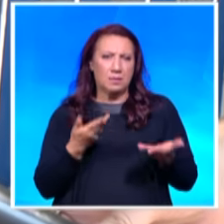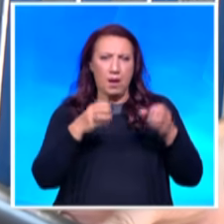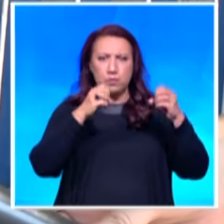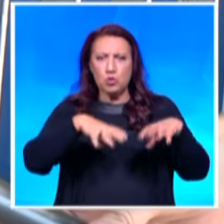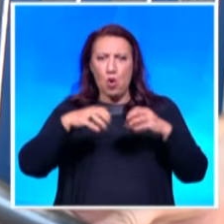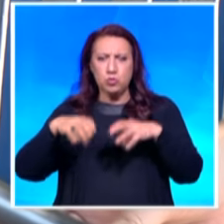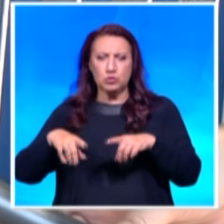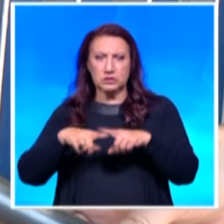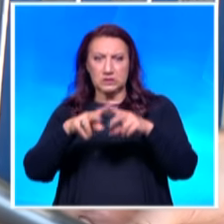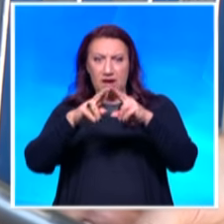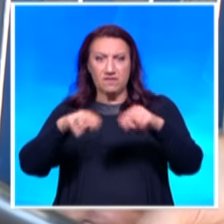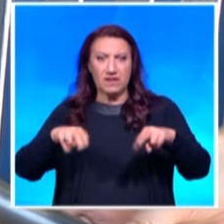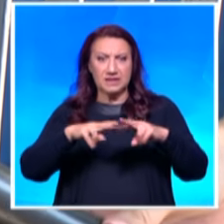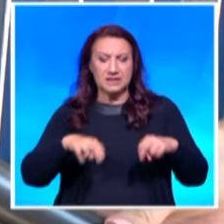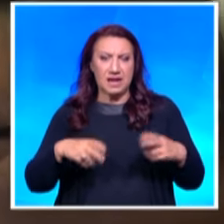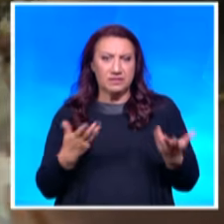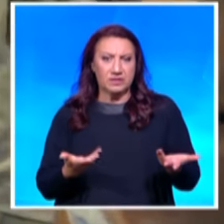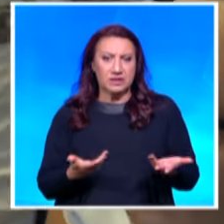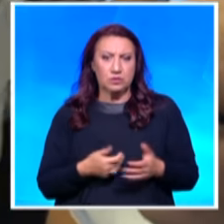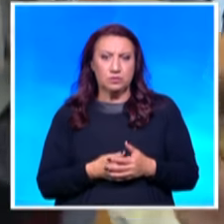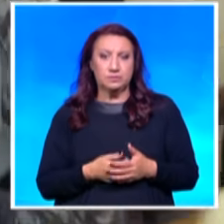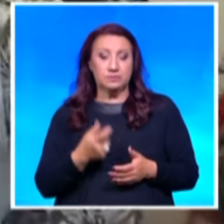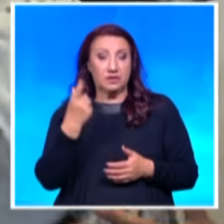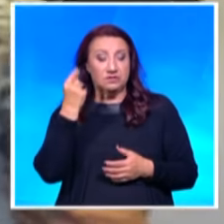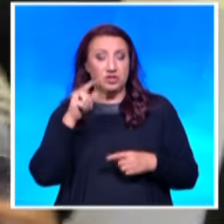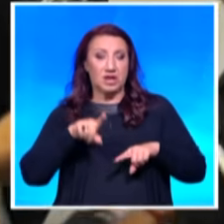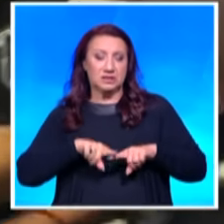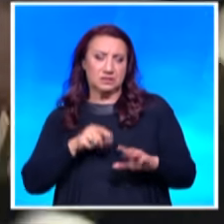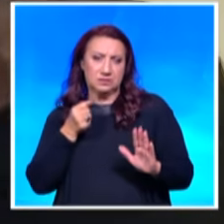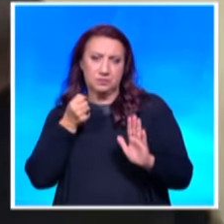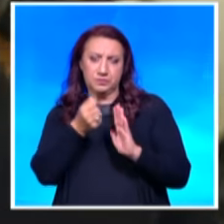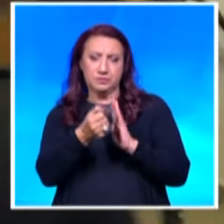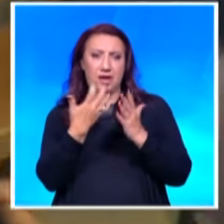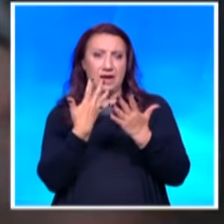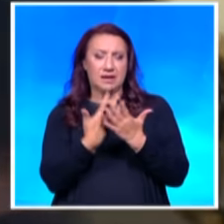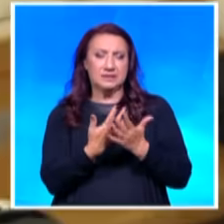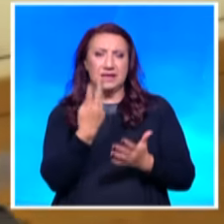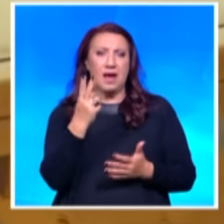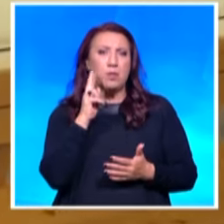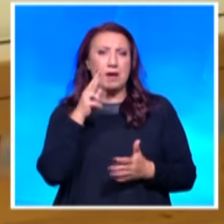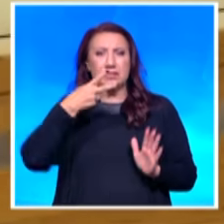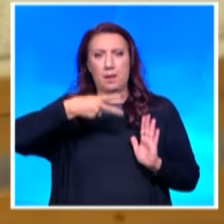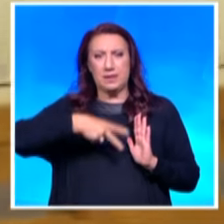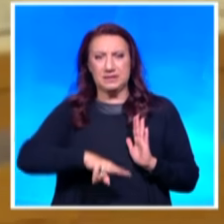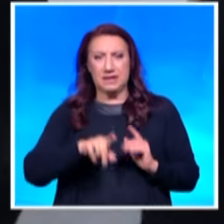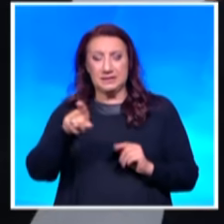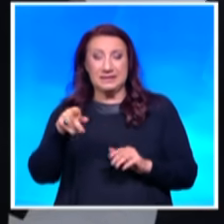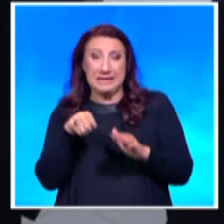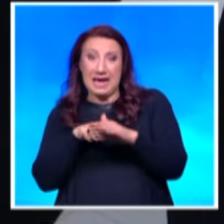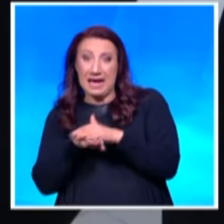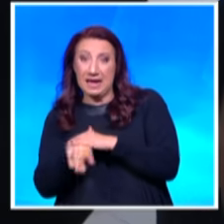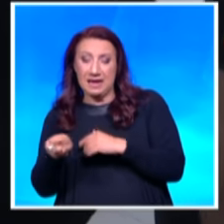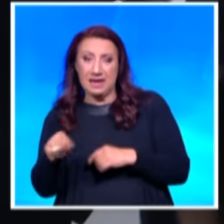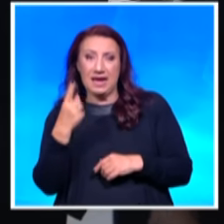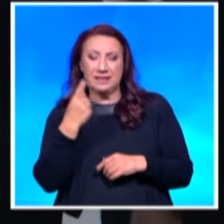е, те си го казаха сами хората. Вчера съдът остави в ареста близнаците обвинени за укривателство, а единият от тях призна,